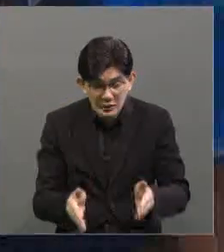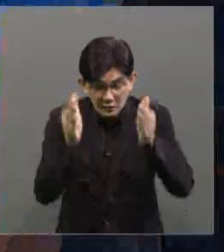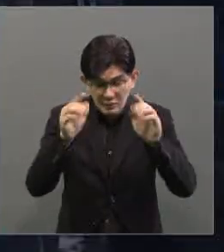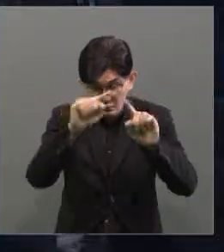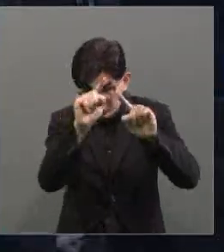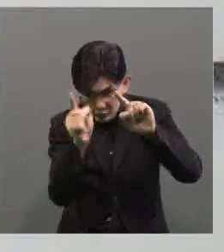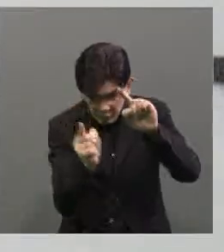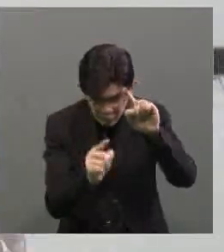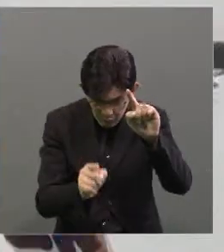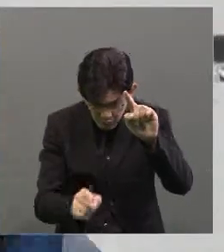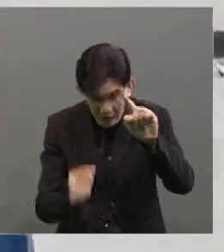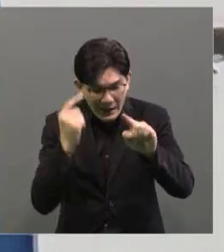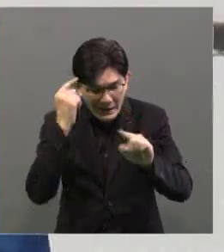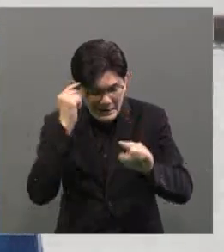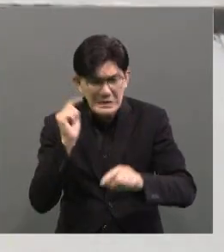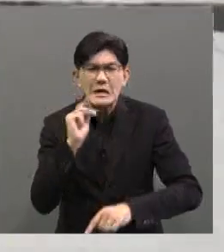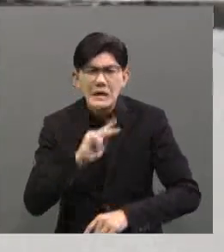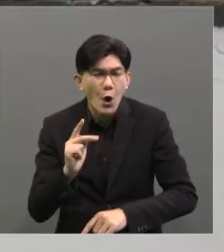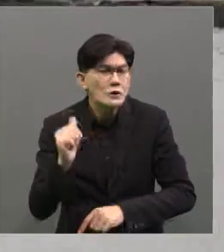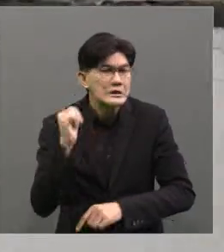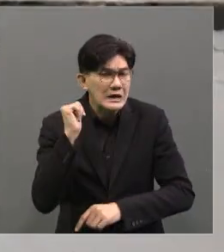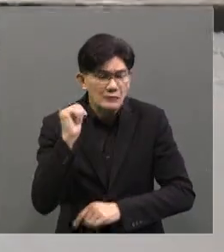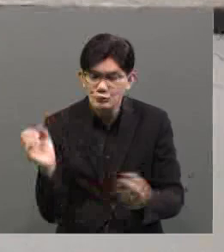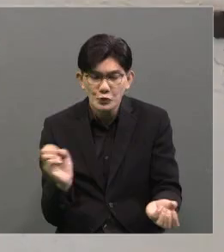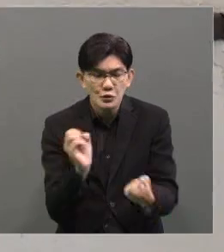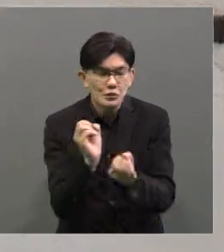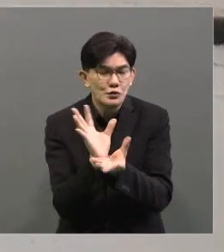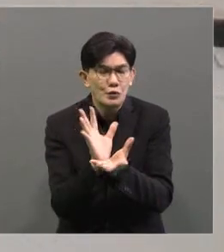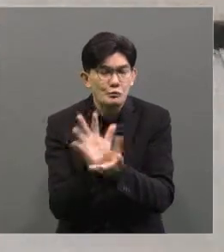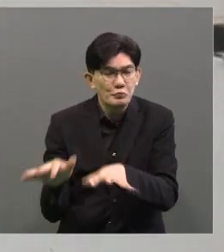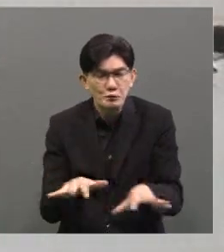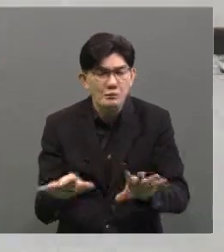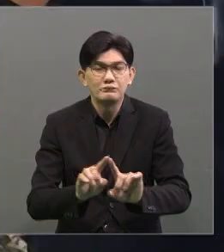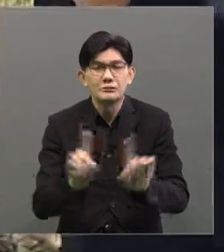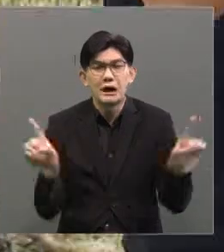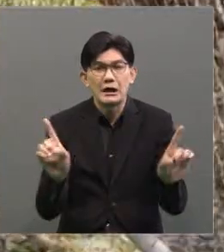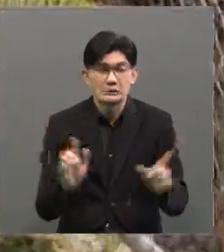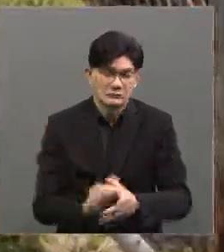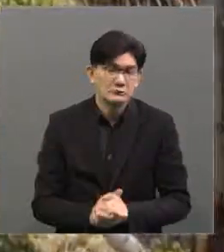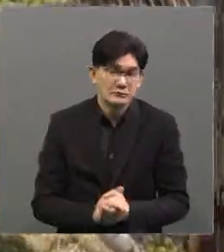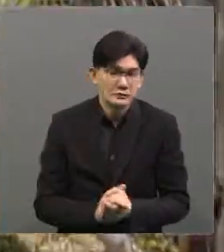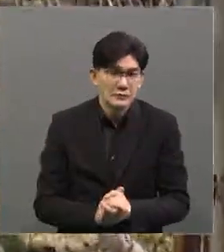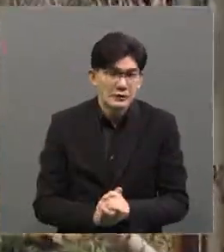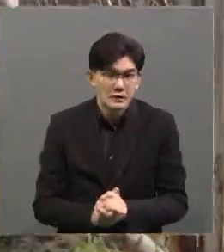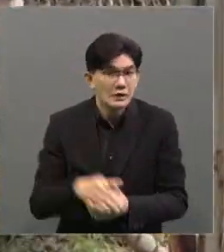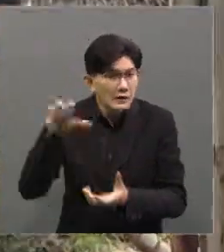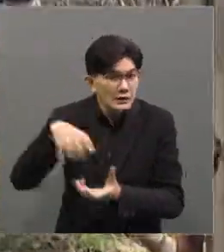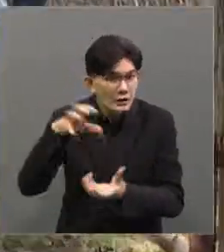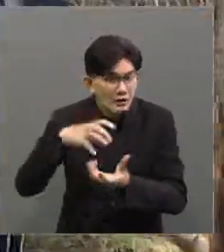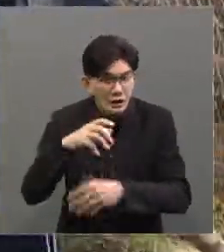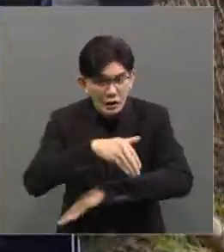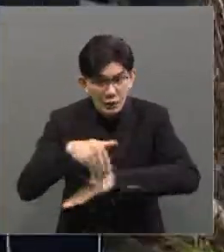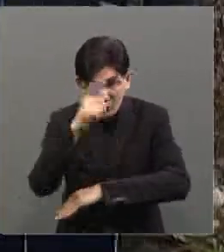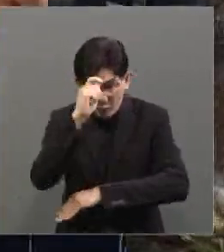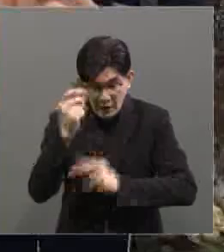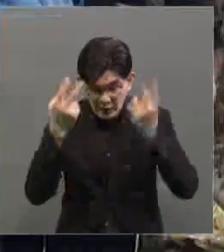รอยเก่าตามการใช้งานของอาคารไม่ได้กระทบกับโครงสร้างหลักของตัวอาคารนะไปฟังเสียงท่านนายกวิศวกรรมสถานแห่งประเทศ